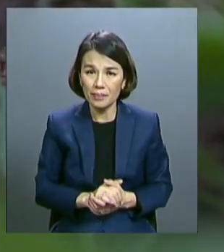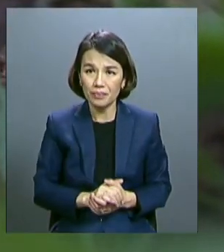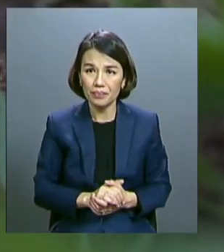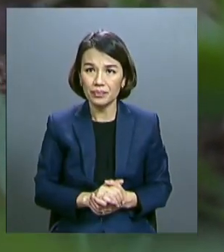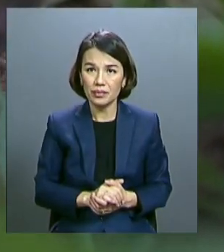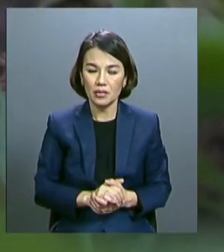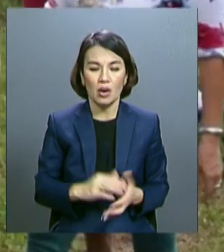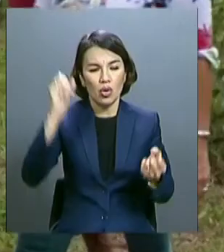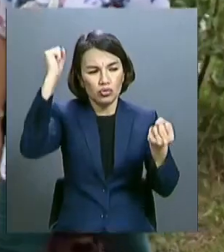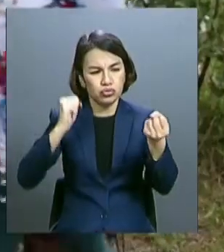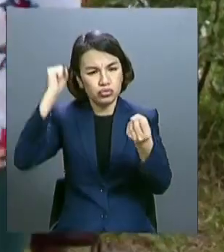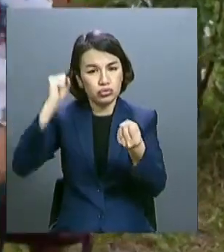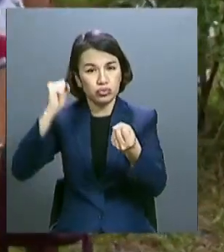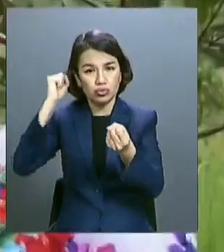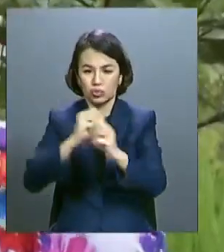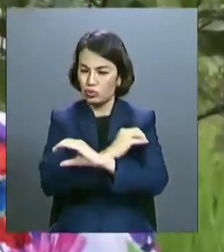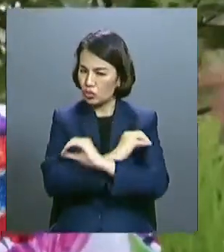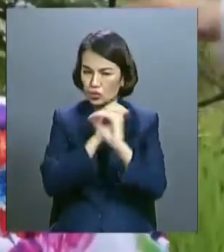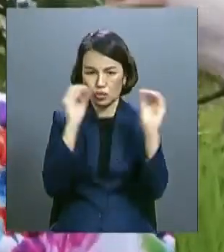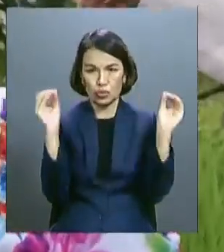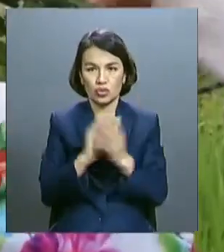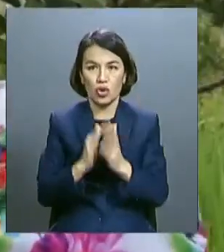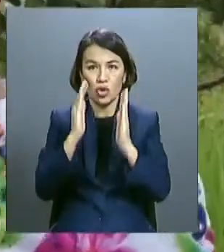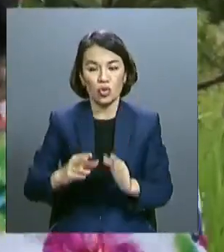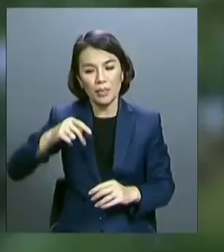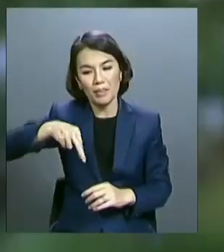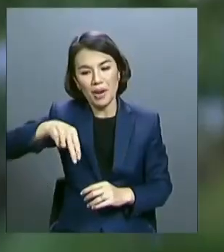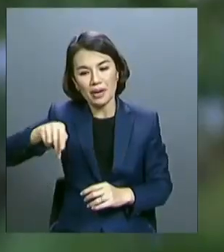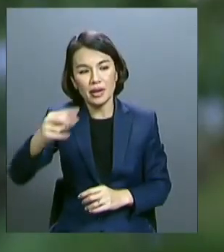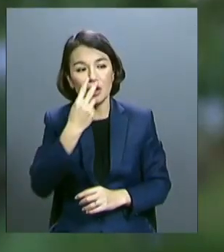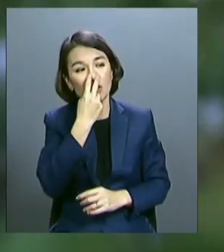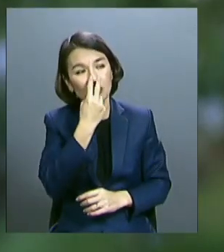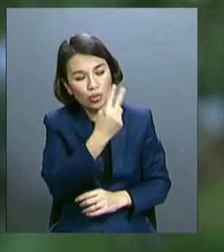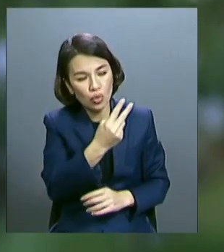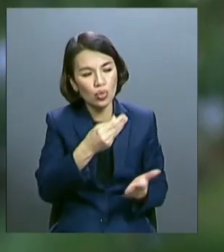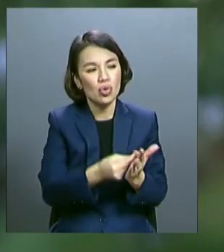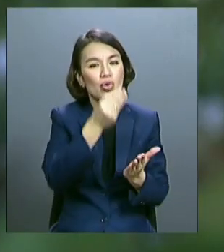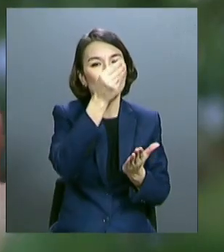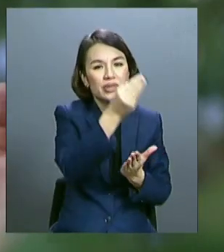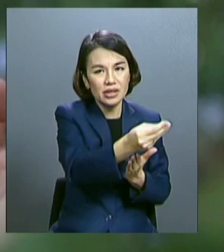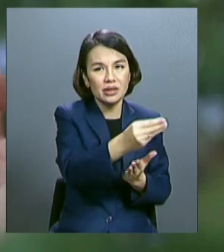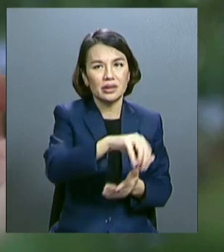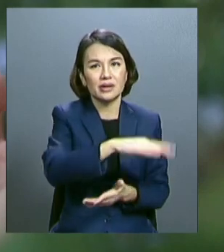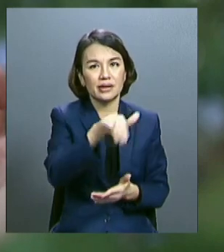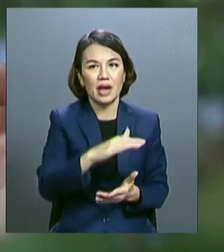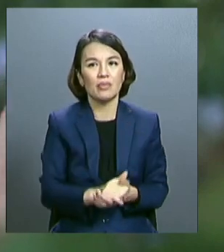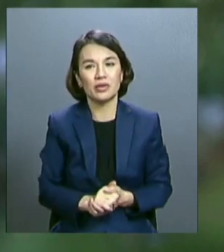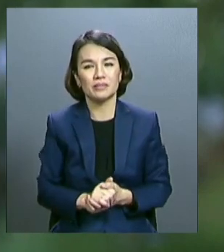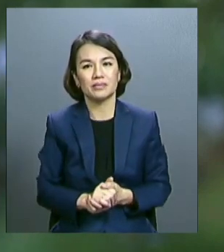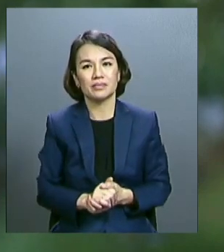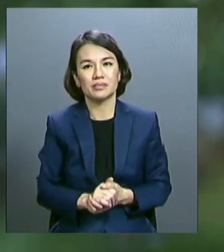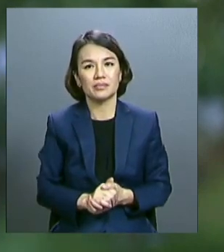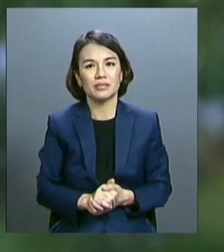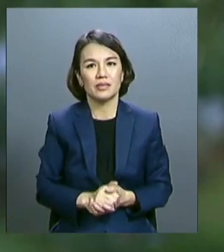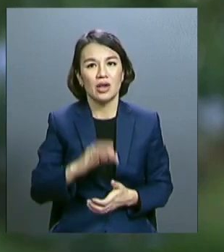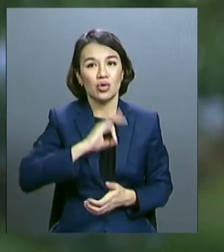สารพิษเพราะฉะนั้นเนี่ยคนที่เข้ามาเดินเองเข้ามาดูสวนเข้ามาซื้อผลผลิตเนี่ยค่ะมันมีความสุ